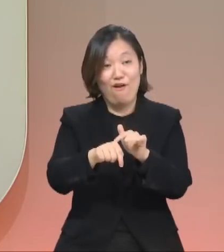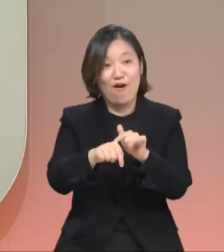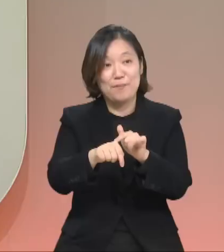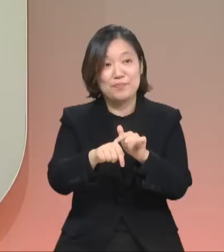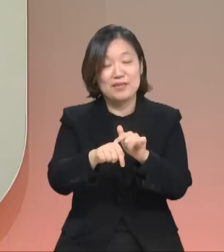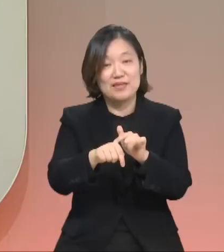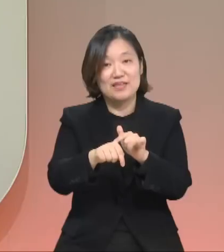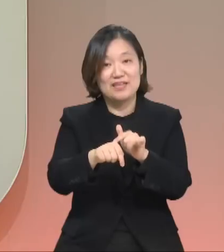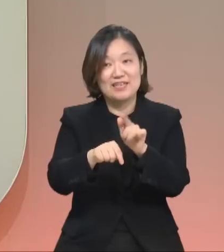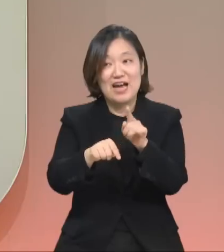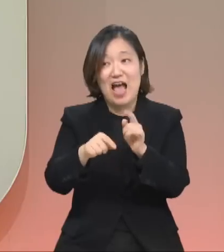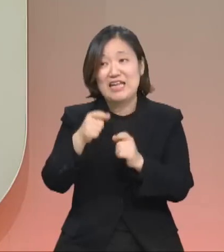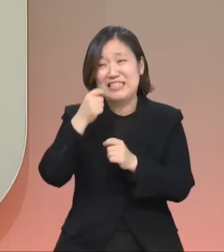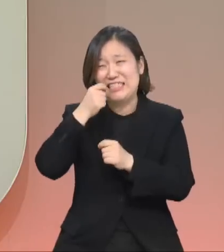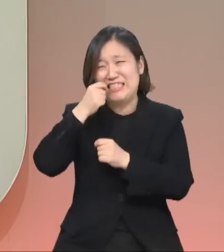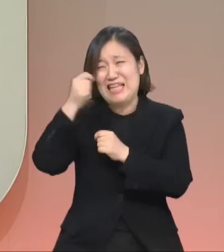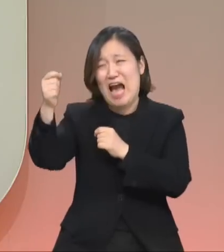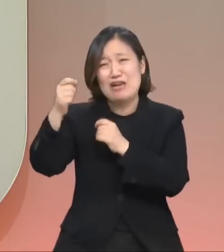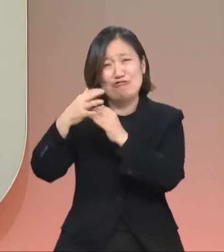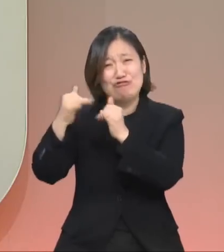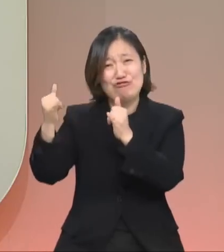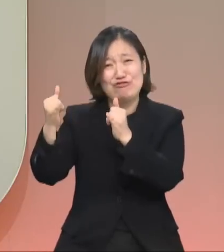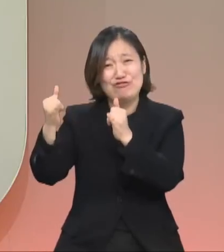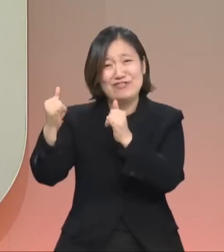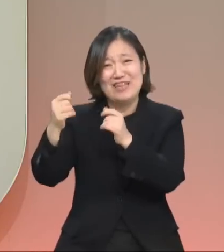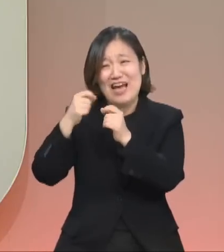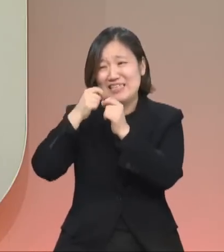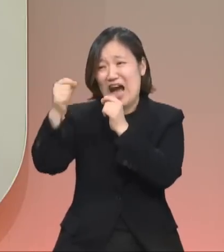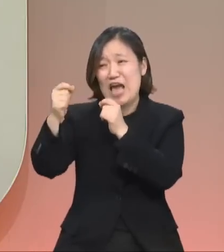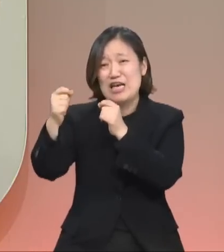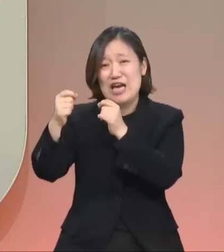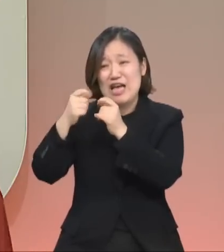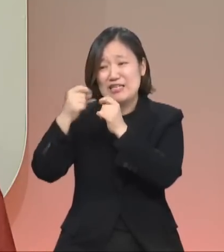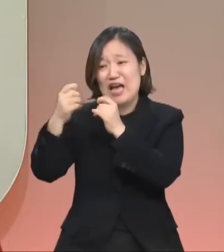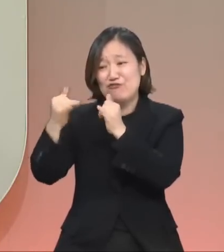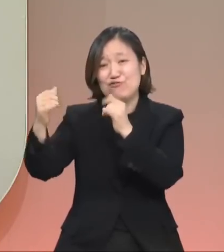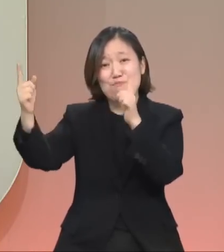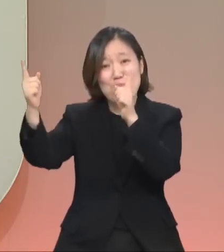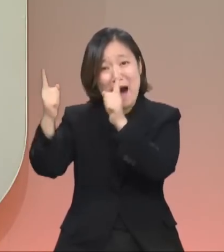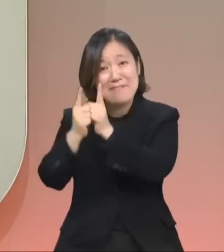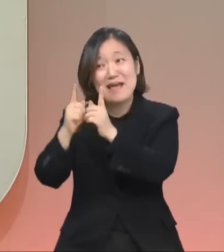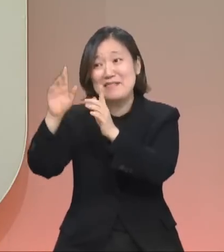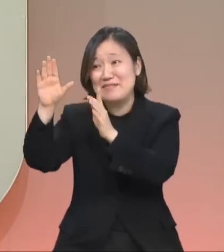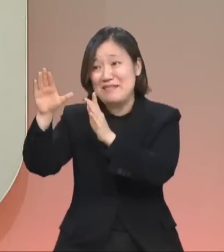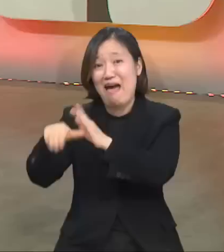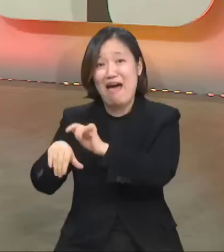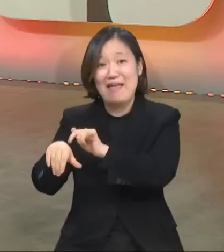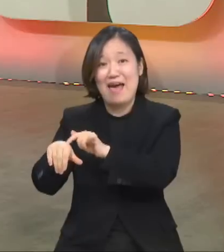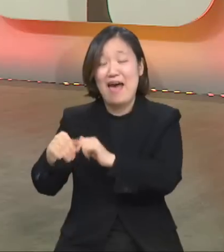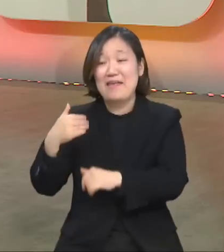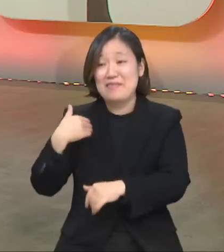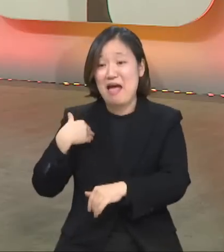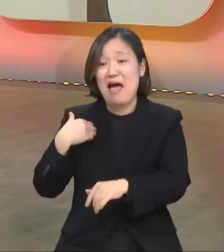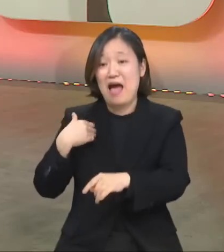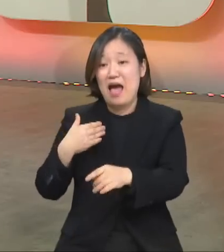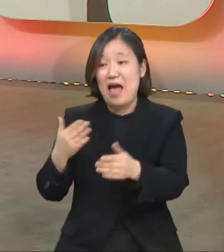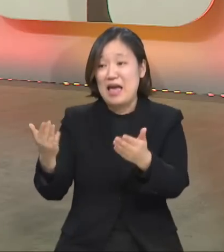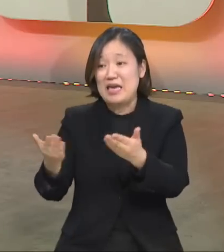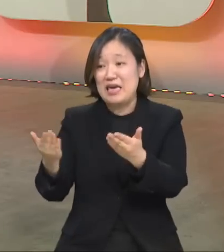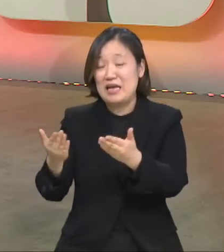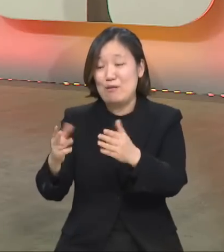사이비 사이비가 꿈에 나타났는데 일이 잘 풀렸다라고 하신 분도 제가 봤어요